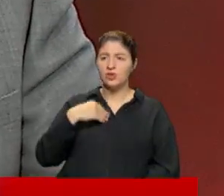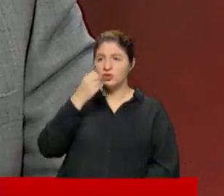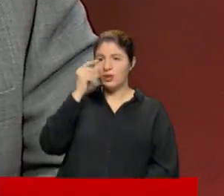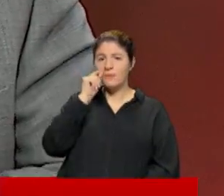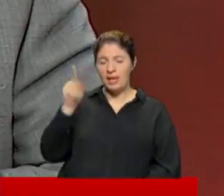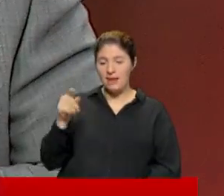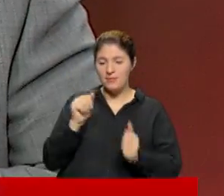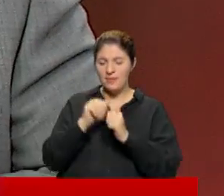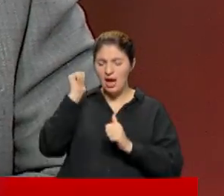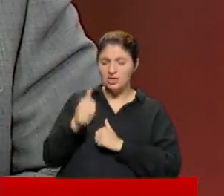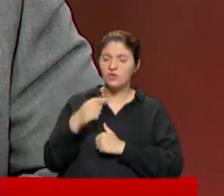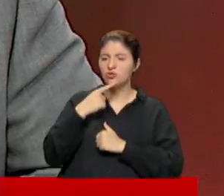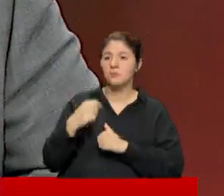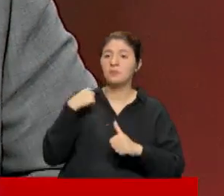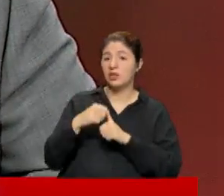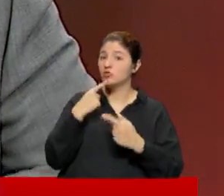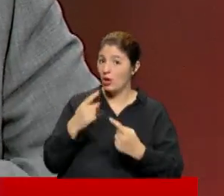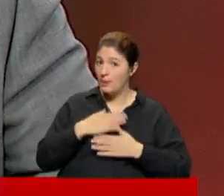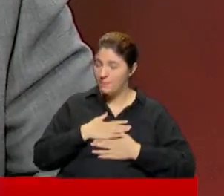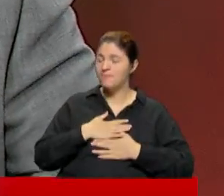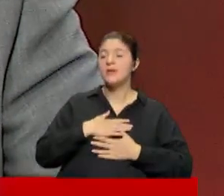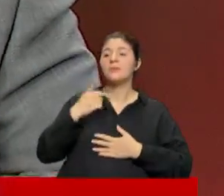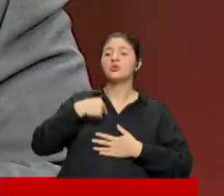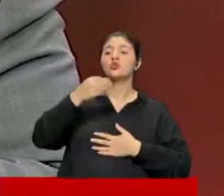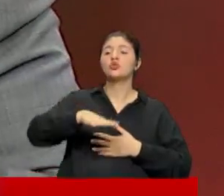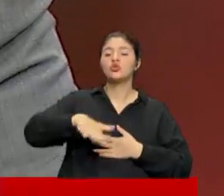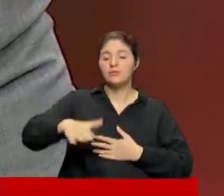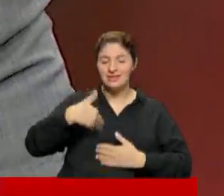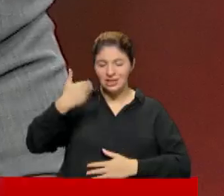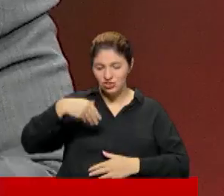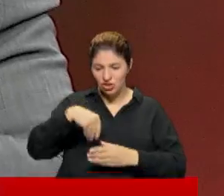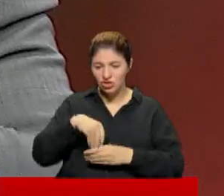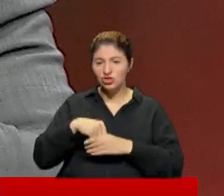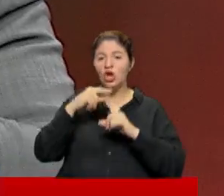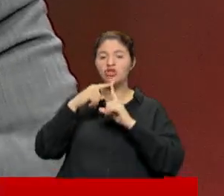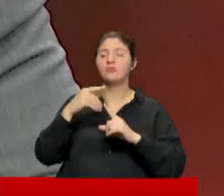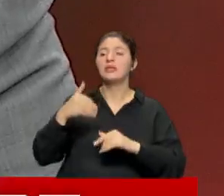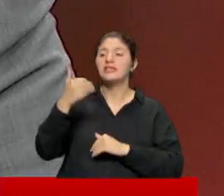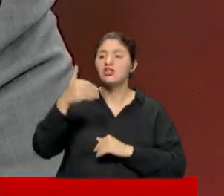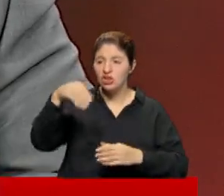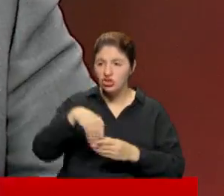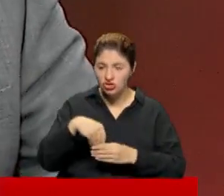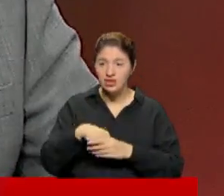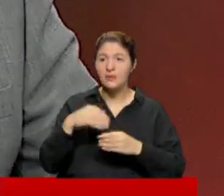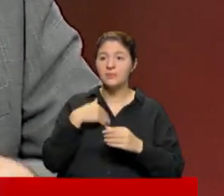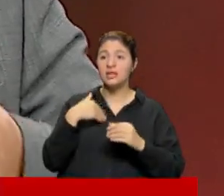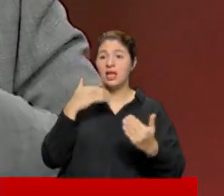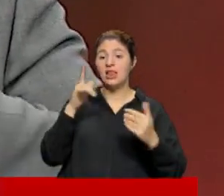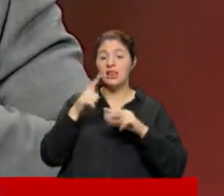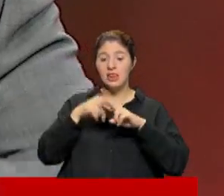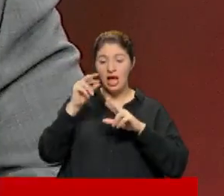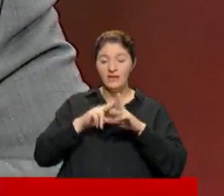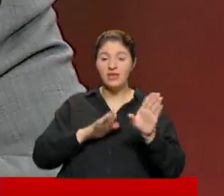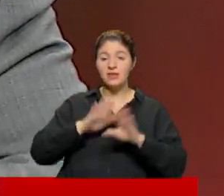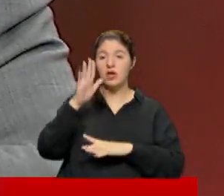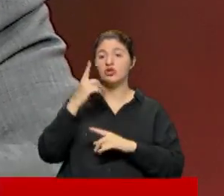uysal'a beraber her zaman söylediğimizi bir kere daha söyleyeyim Biz çocuklarımızın geleceği için torunlarımızın geleceği için biz laik ve demokrat